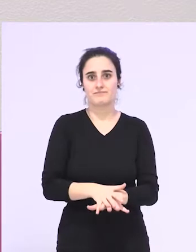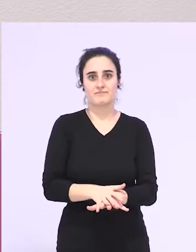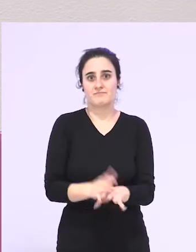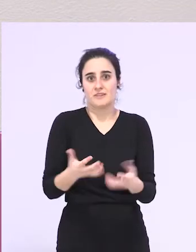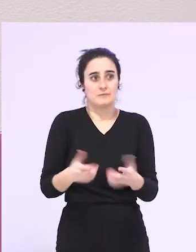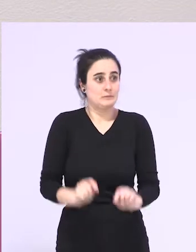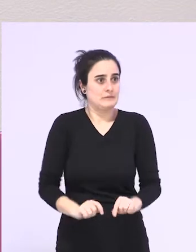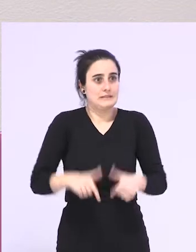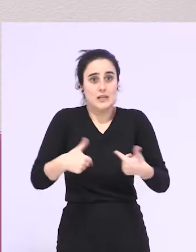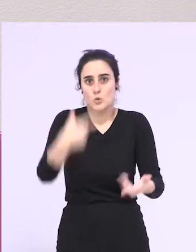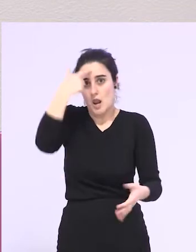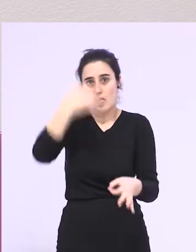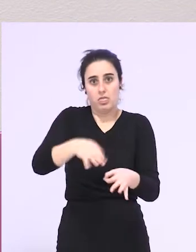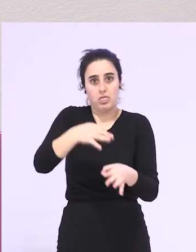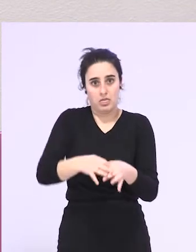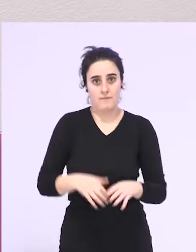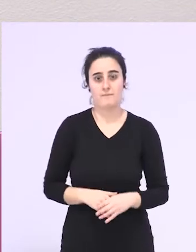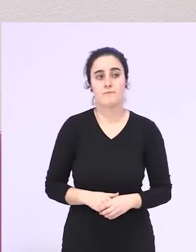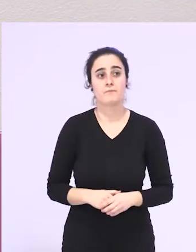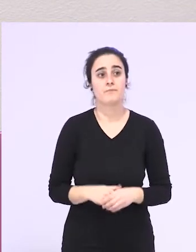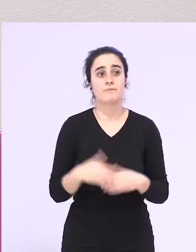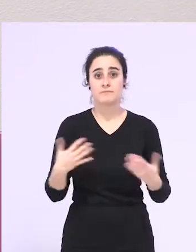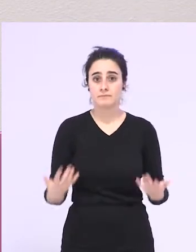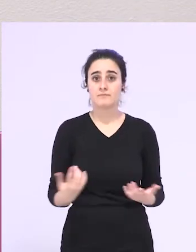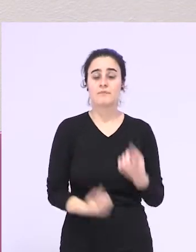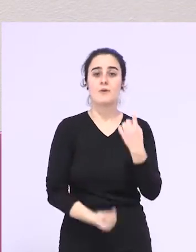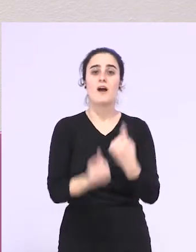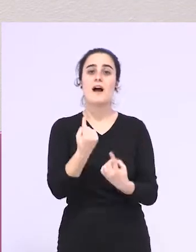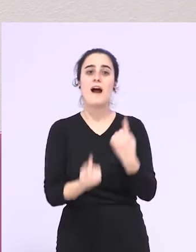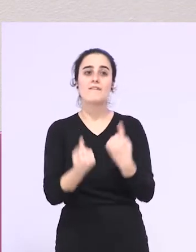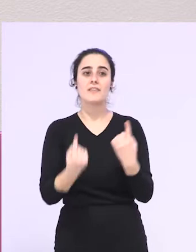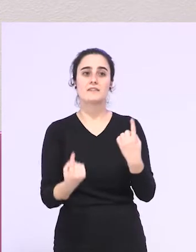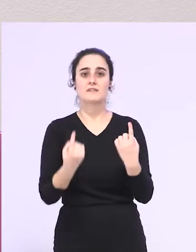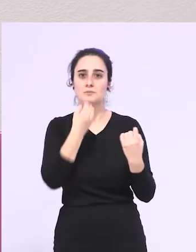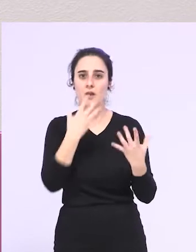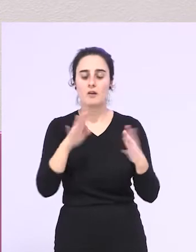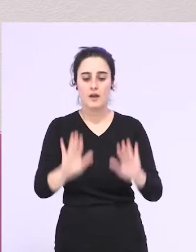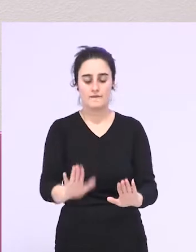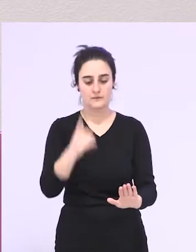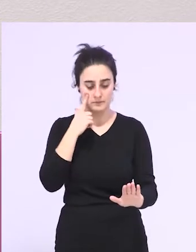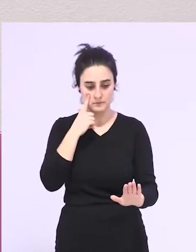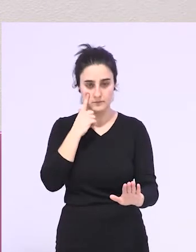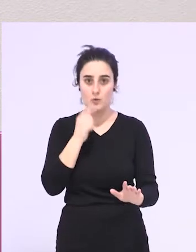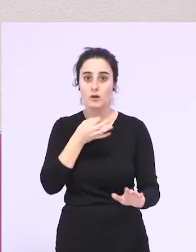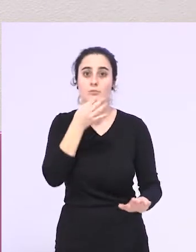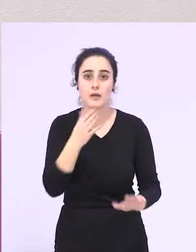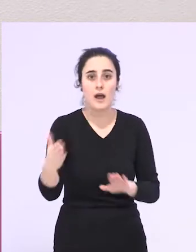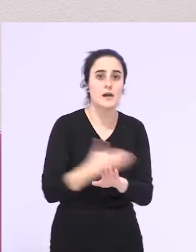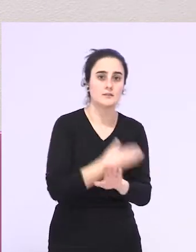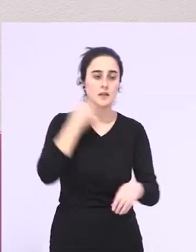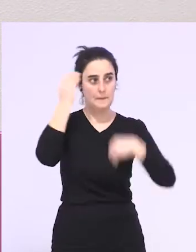modu inkontzientean askotan, ez? Orduan batzutan komunidad pixkate frenatu eta hausnartzea horren inguruan, eta